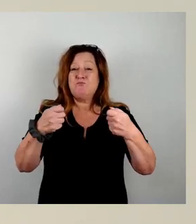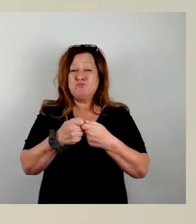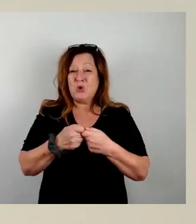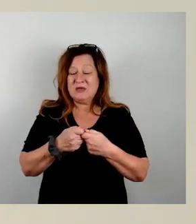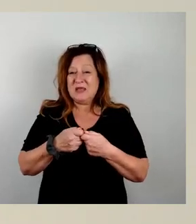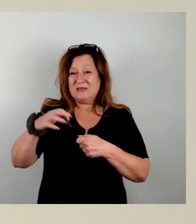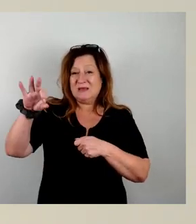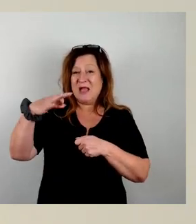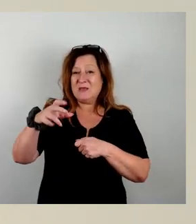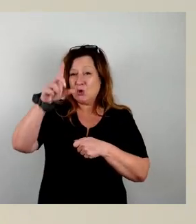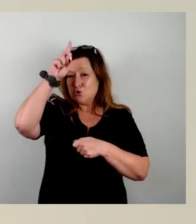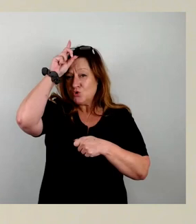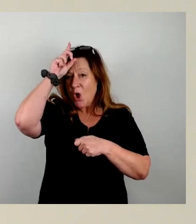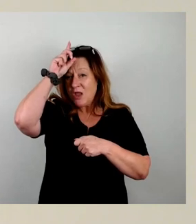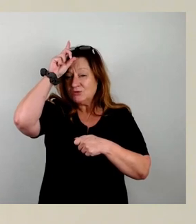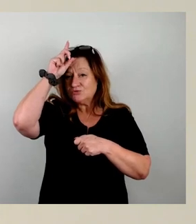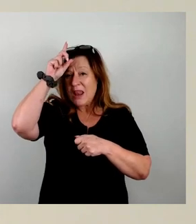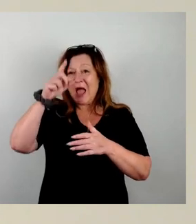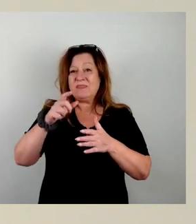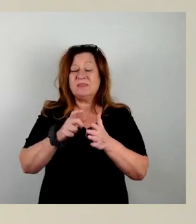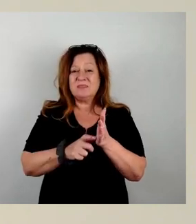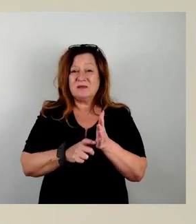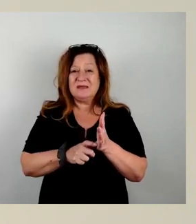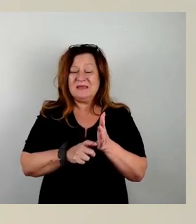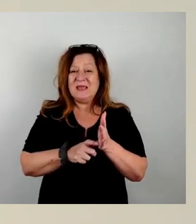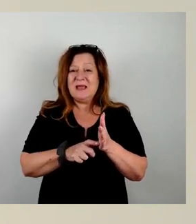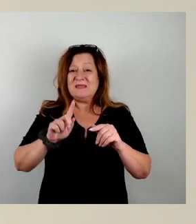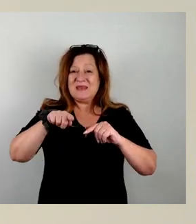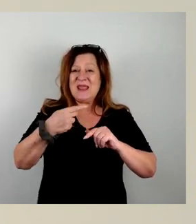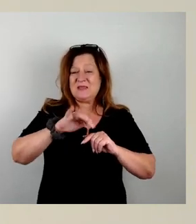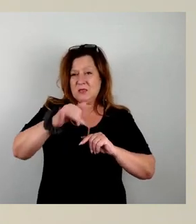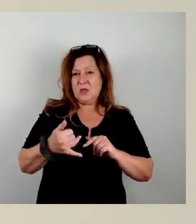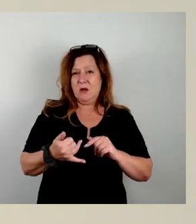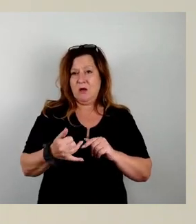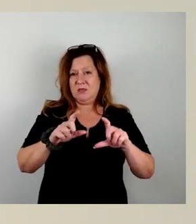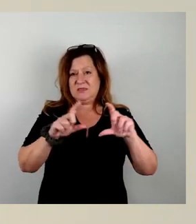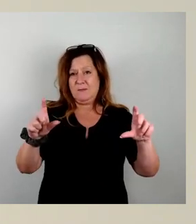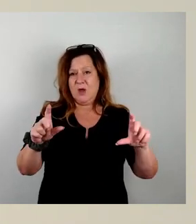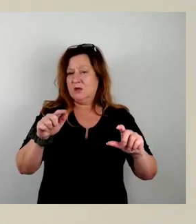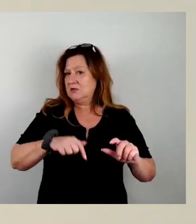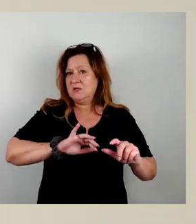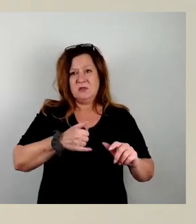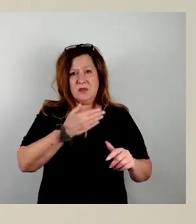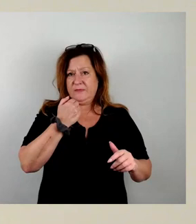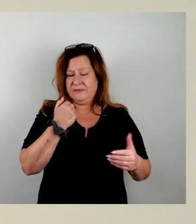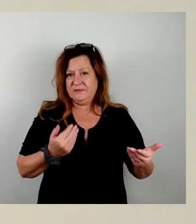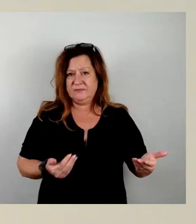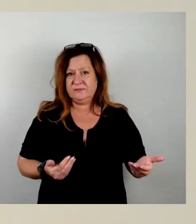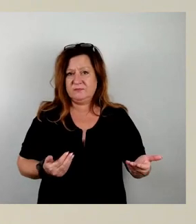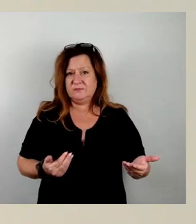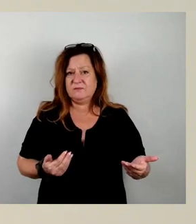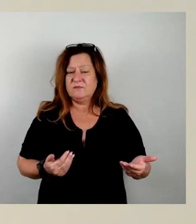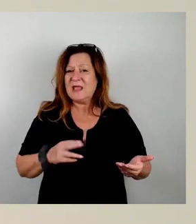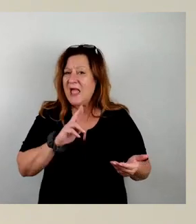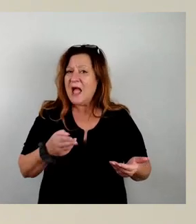ist auf das nächste Jahr vertagt worden. Und die Kostenentwicklung, die entsprechend mit einer Dynamisierung der